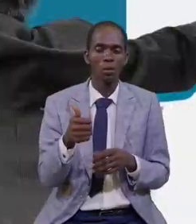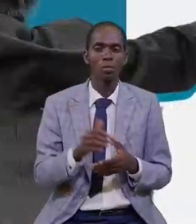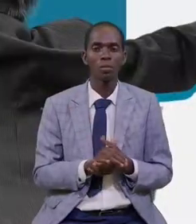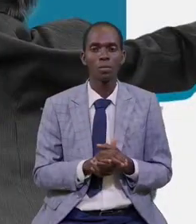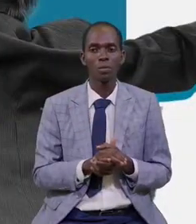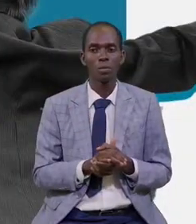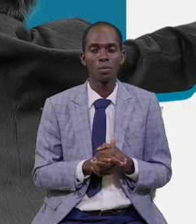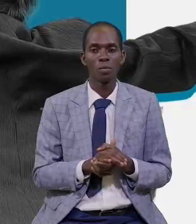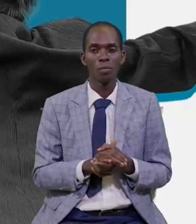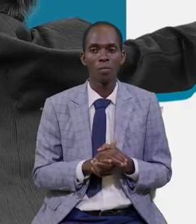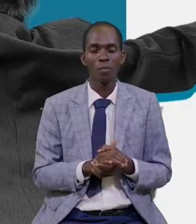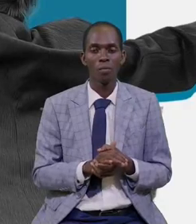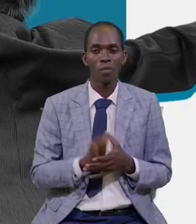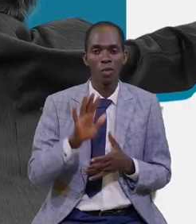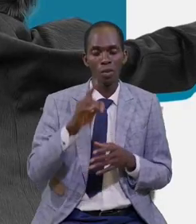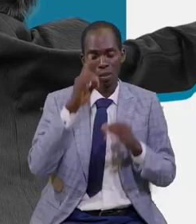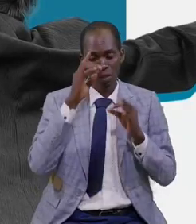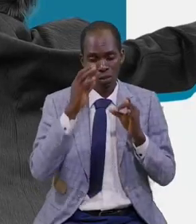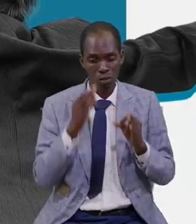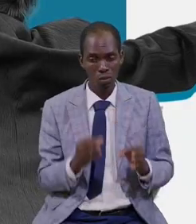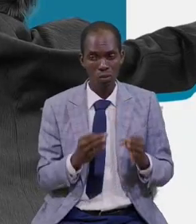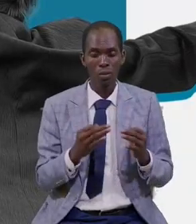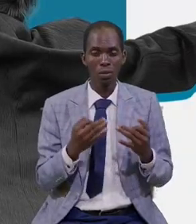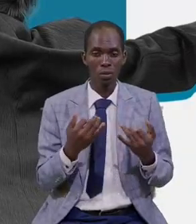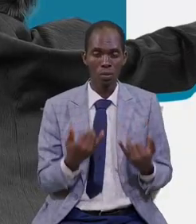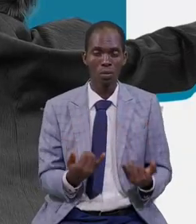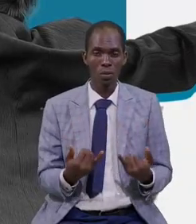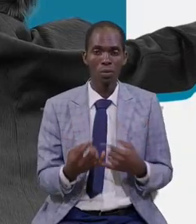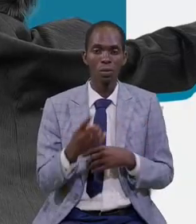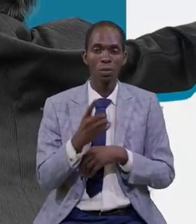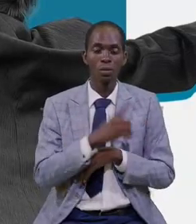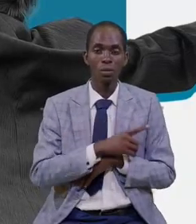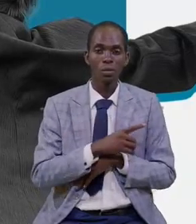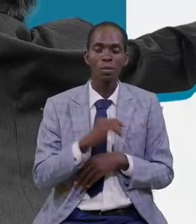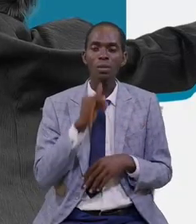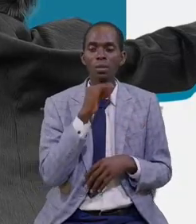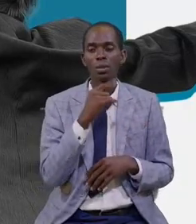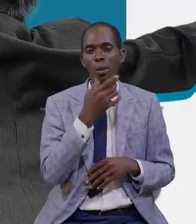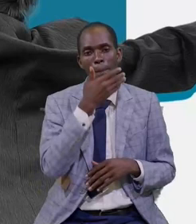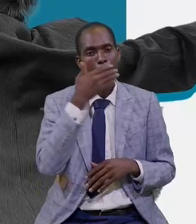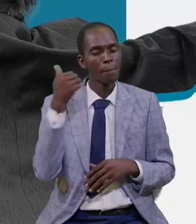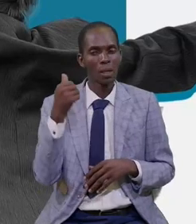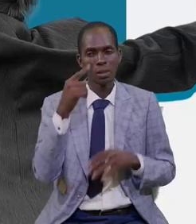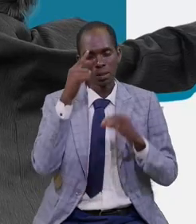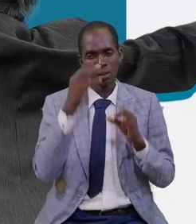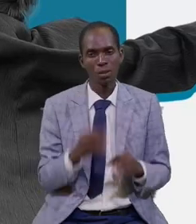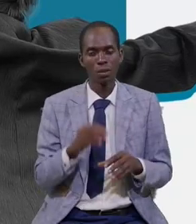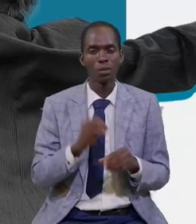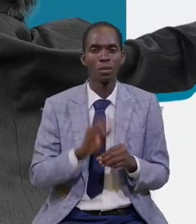la décision que vous prenez aujourd'hui et la meilleure décision que vous avez